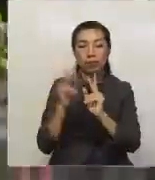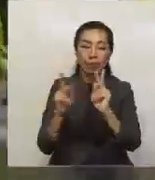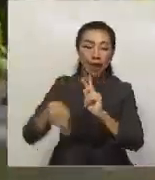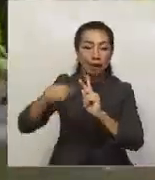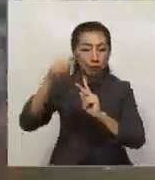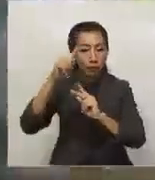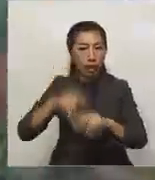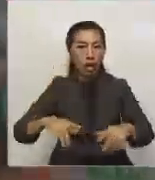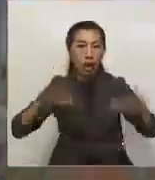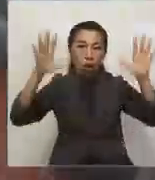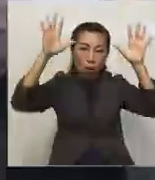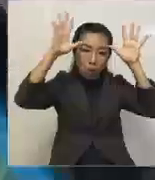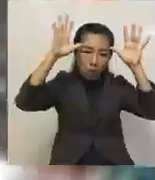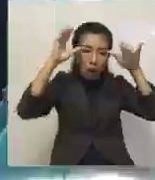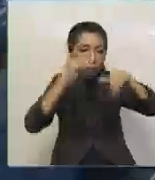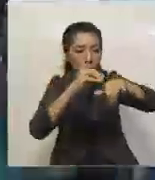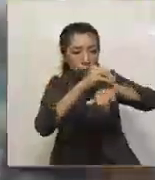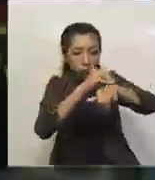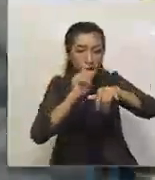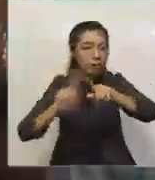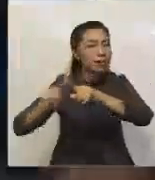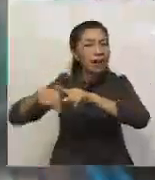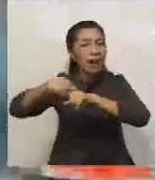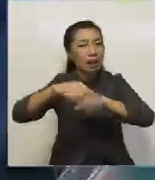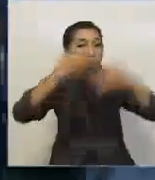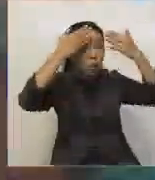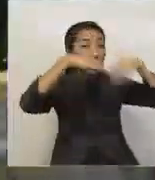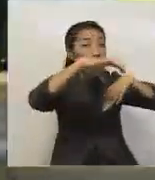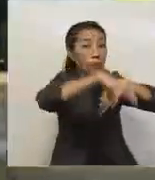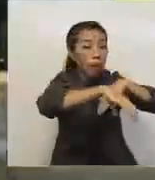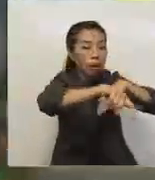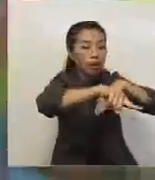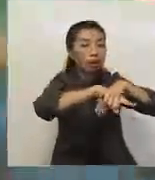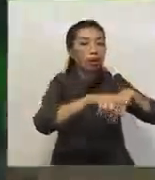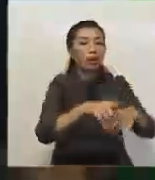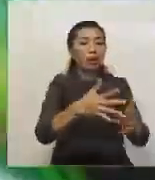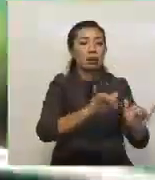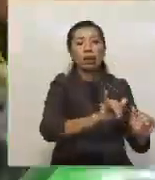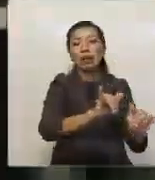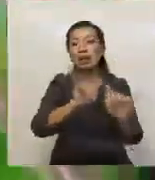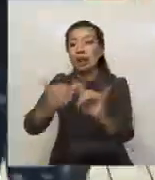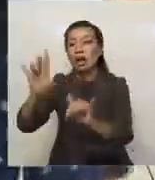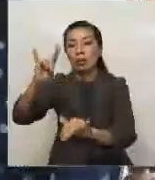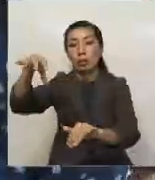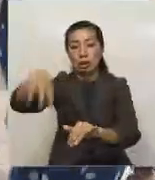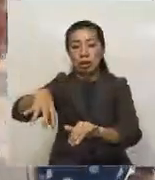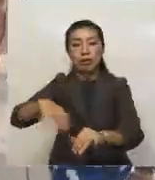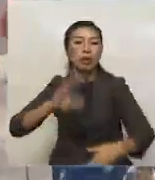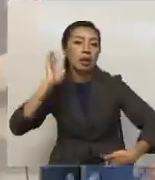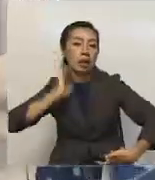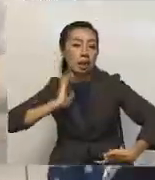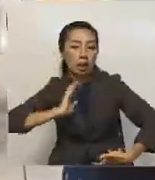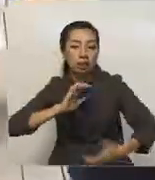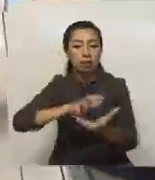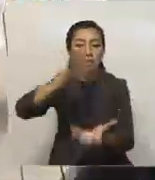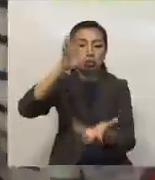การย้ายกวางดาวและสัตว์ชนิดต่างๆมาจากสวนอัมพรและย้ายสัตว์บางชนิดเช่นจระเข้ลิงจากสวนสรานรมม